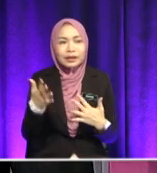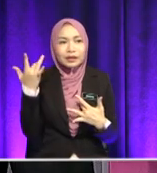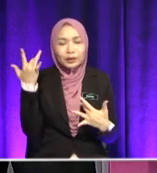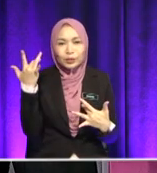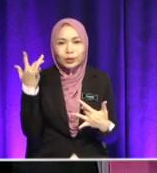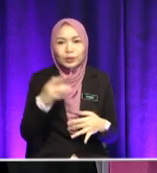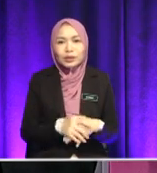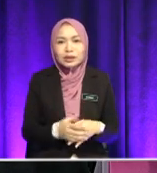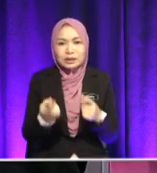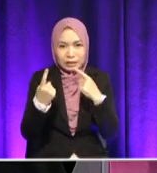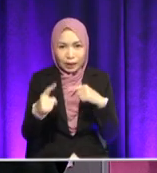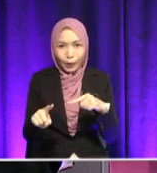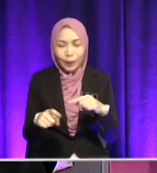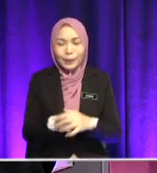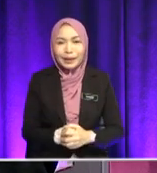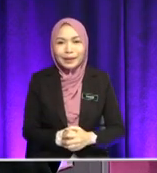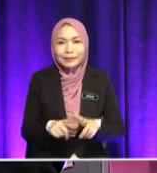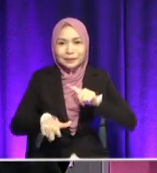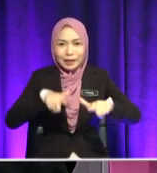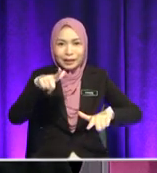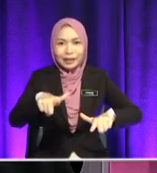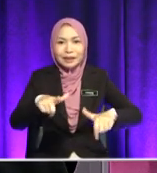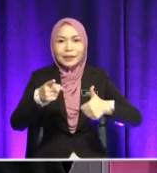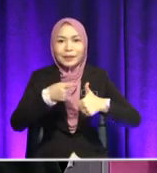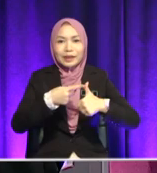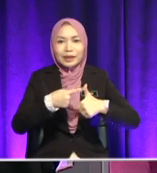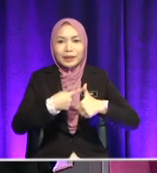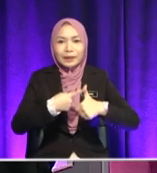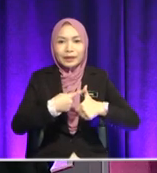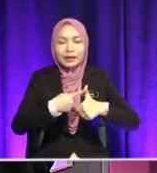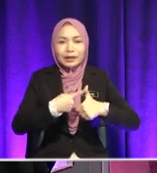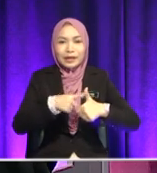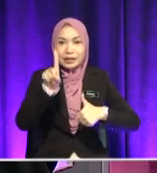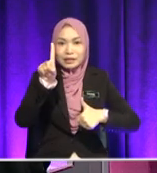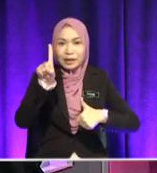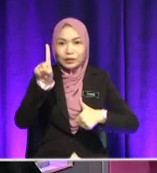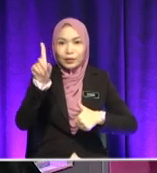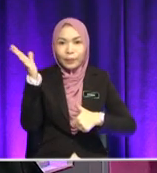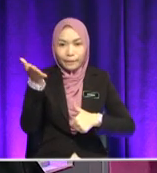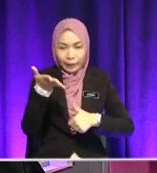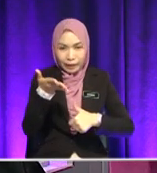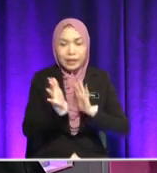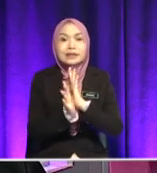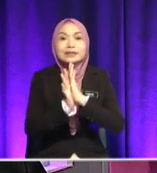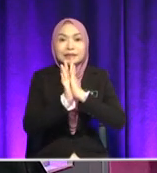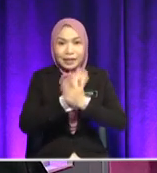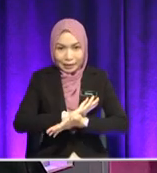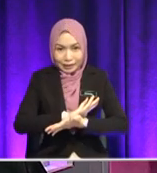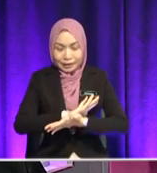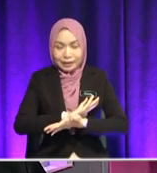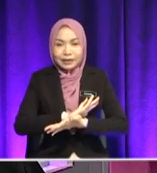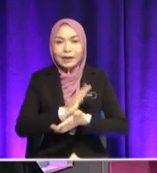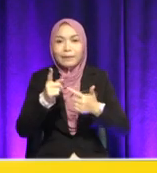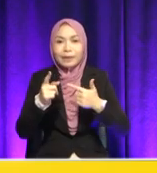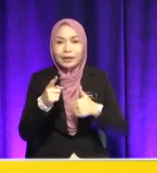betul langkah pertama adalah 1/ Jadi yang pertama